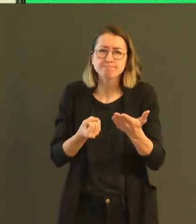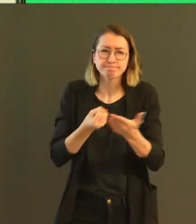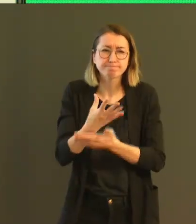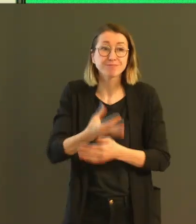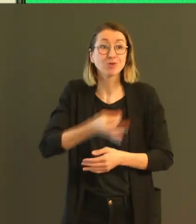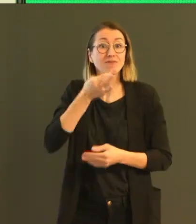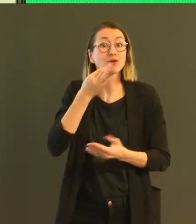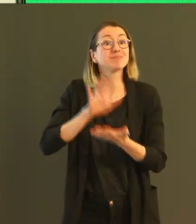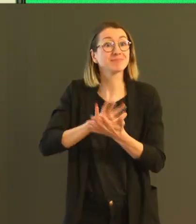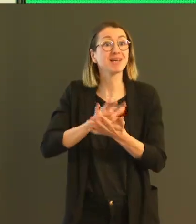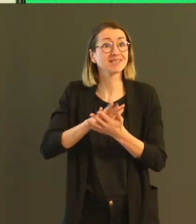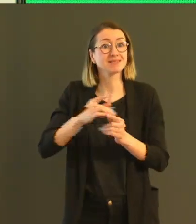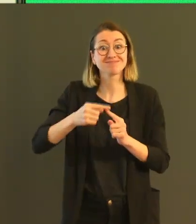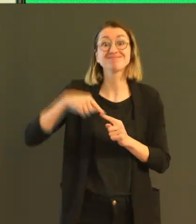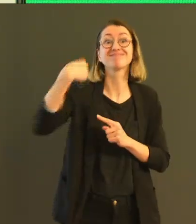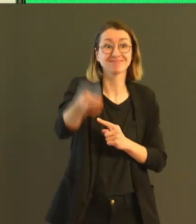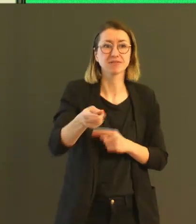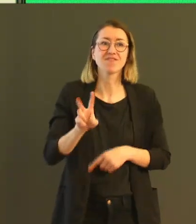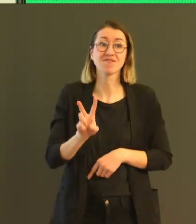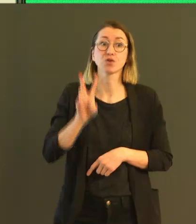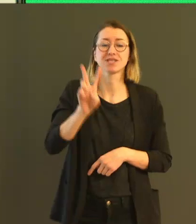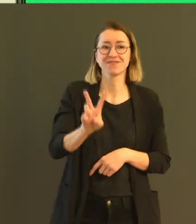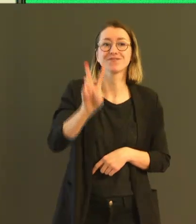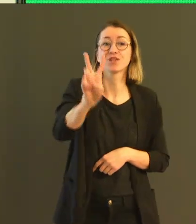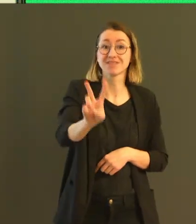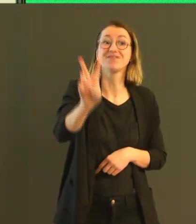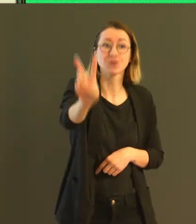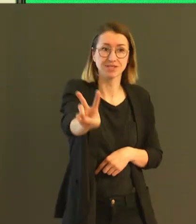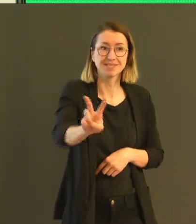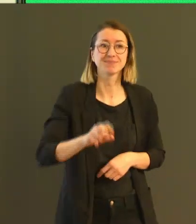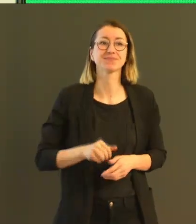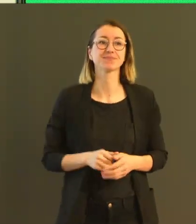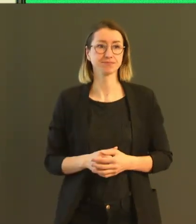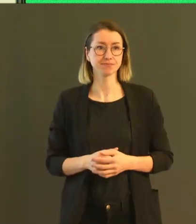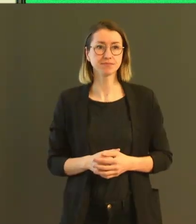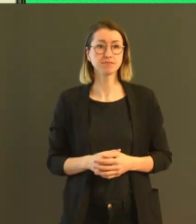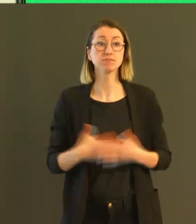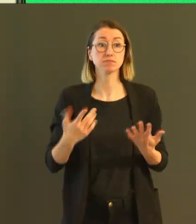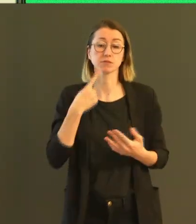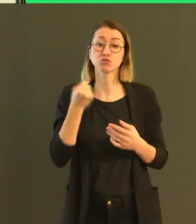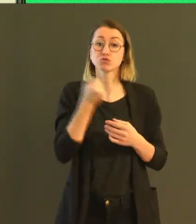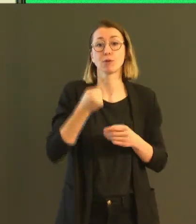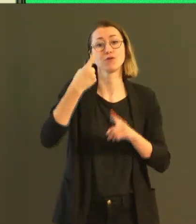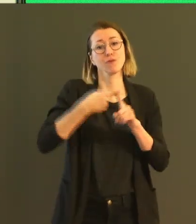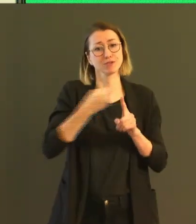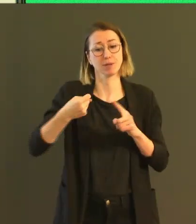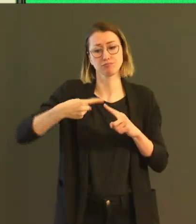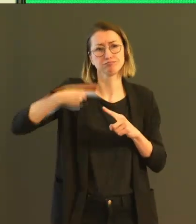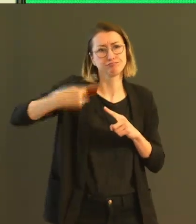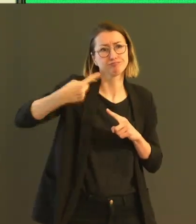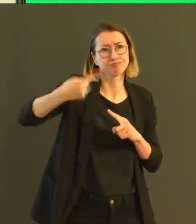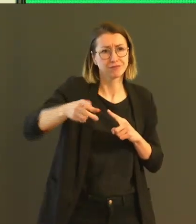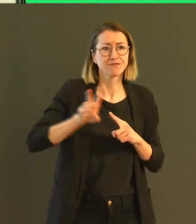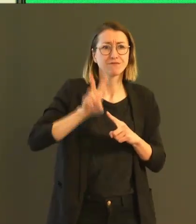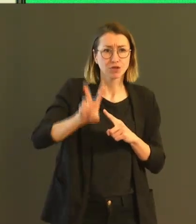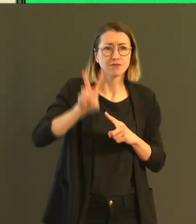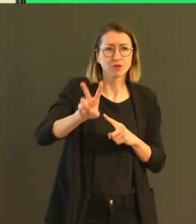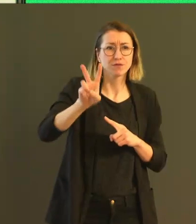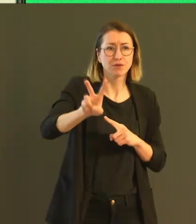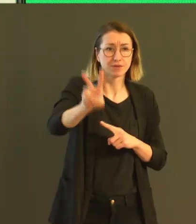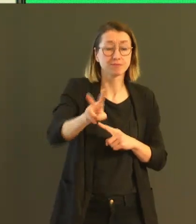nous allons pouvoir davantage vous informer chaque semaine du rapport épidémiologique de shenzhen et donc le